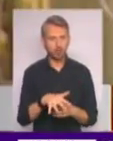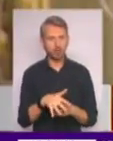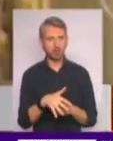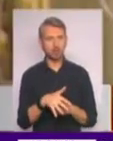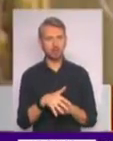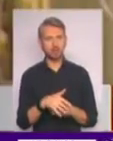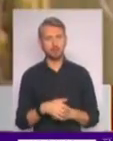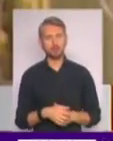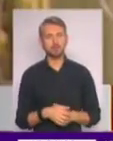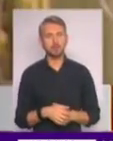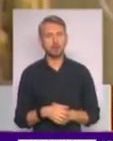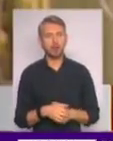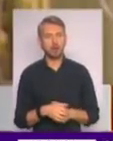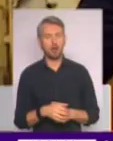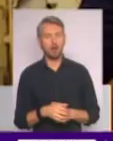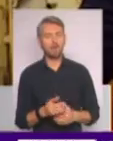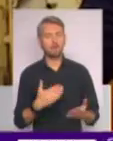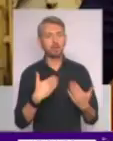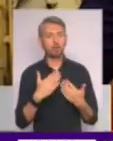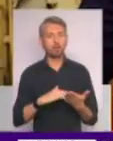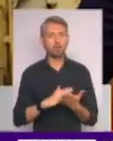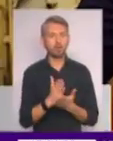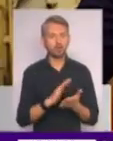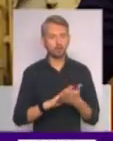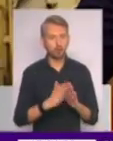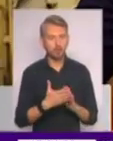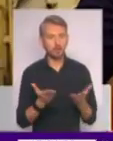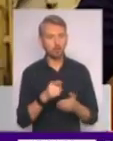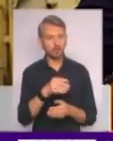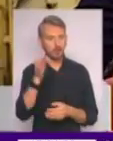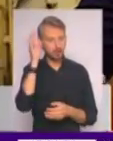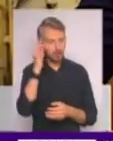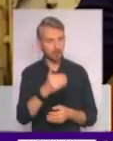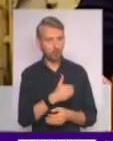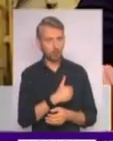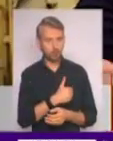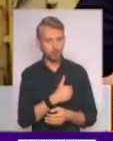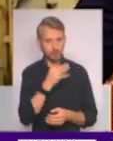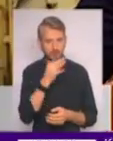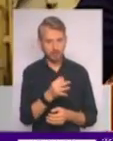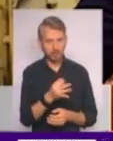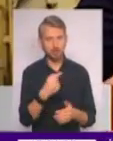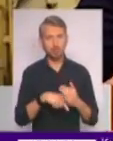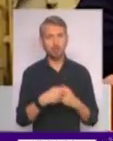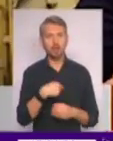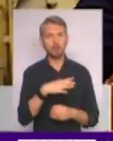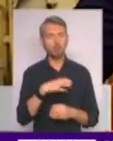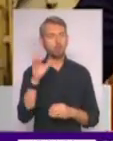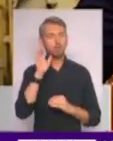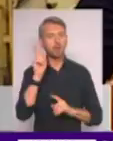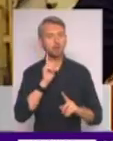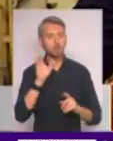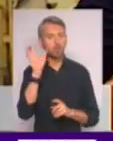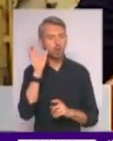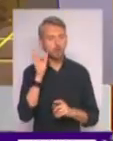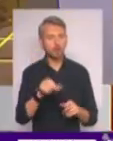з павільйоном свердловин. Відносно політичної ситуації, ту, про яку ви згадали, я хотів би все-таки сказати, бо я був на слуханні якраз